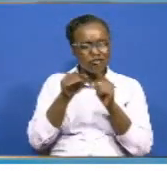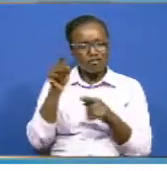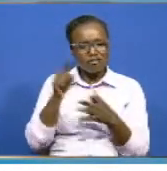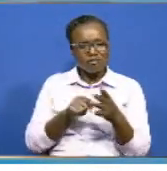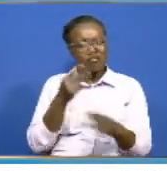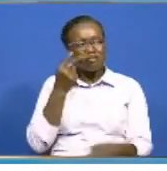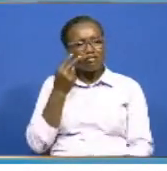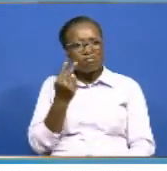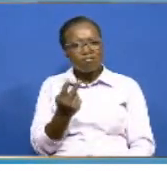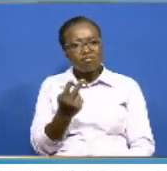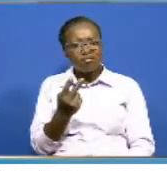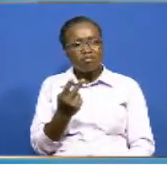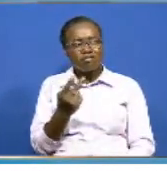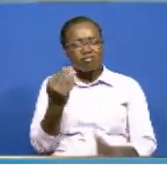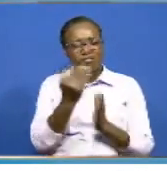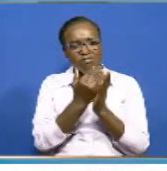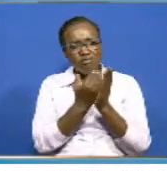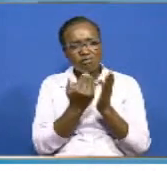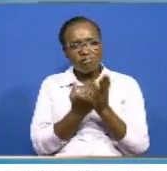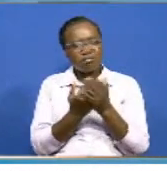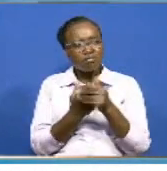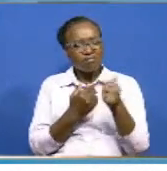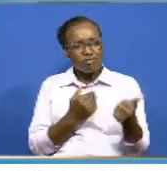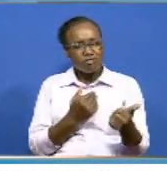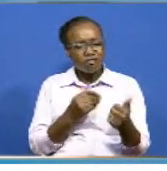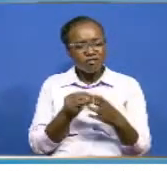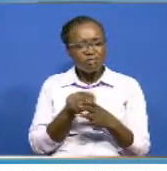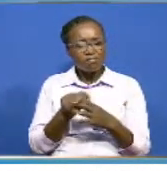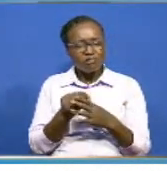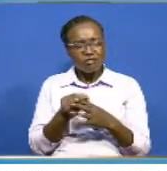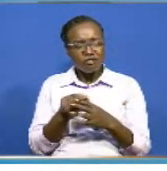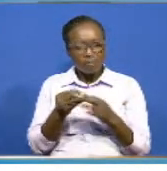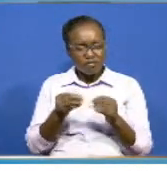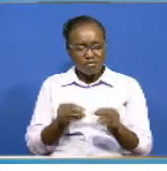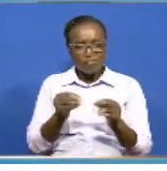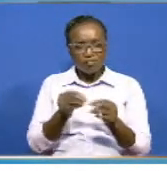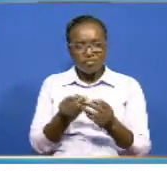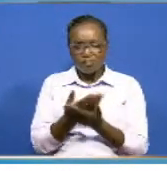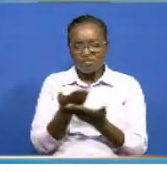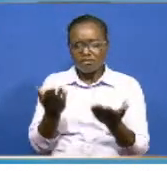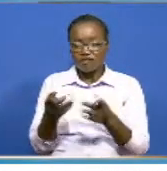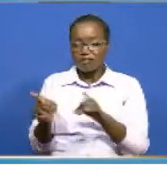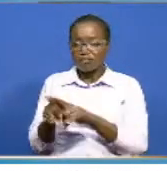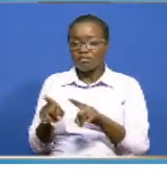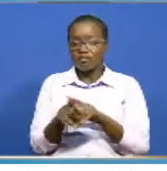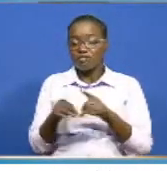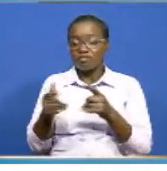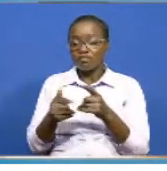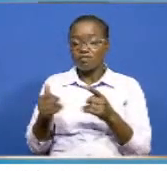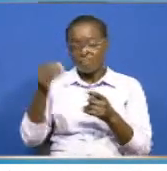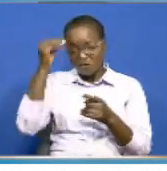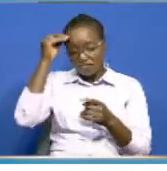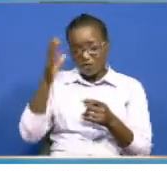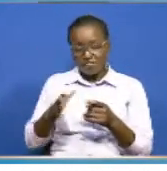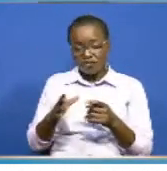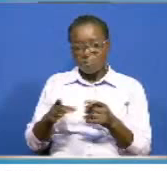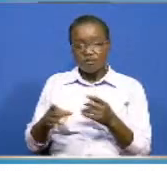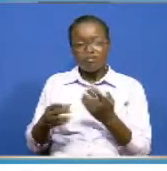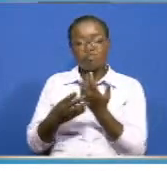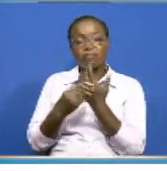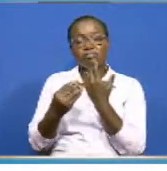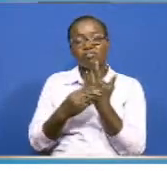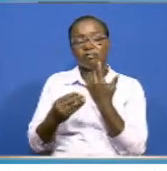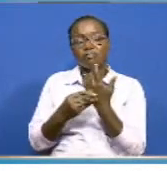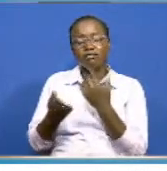anatazama kipindi fulani, hivyo basi akapata mwongozo kutoka pale. Na vile vile unapata ya kwamba wanafunzi wengine wamewapiga walimu pale shuleni